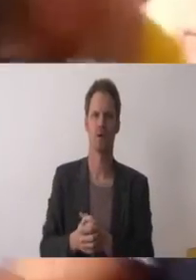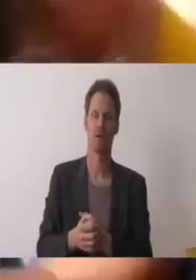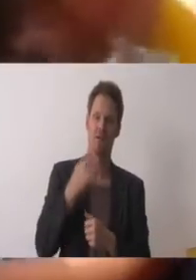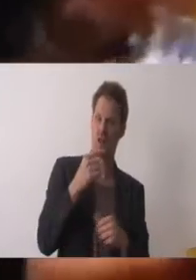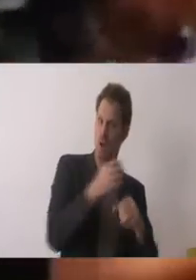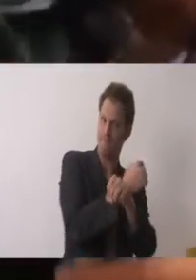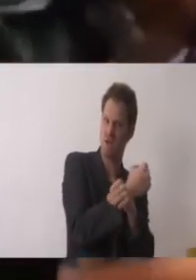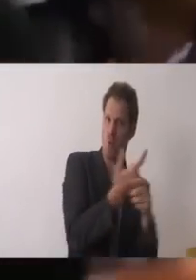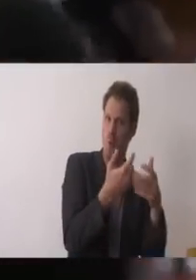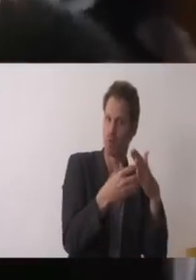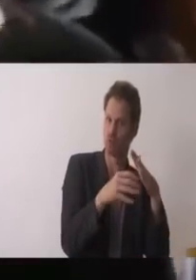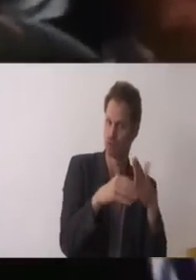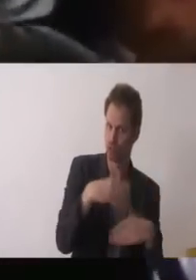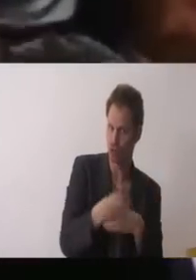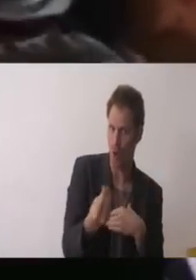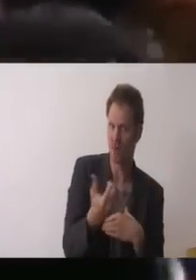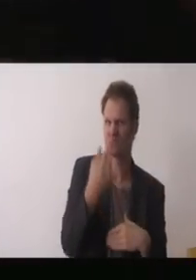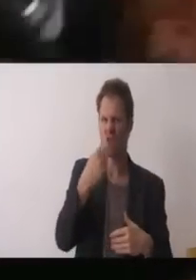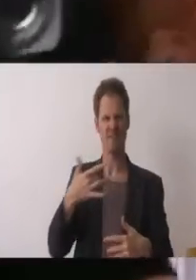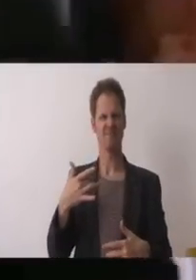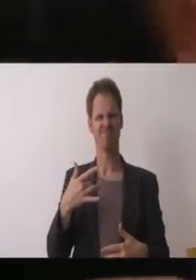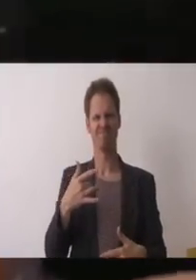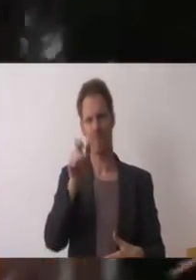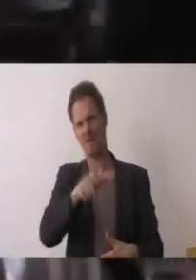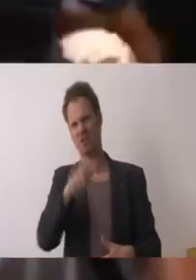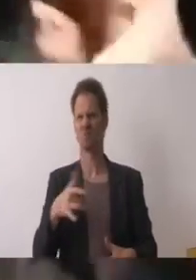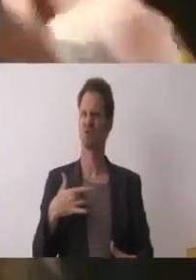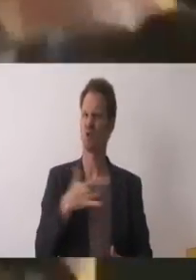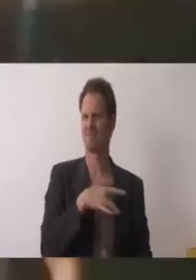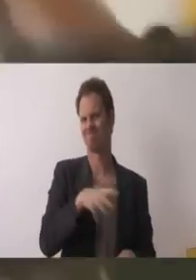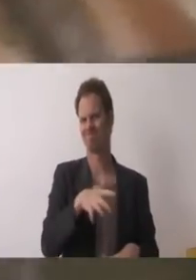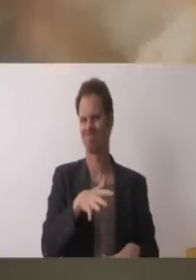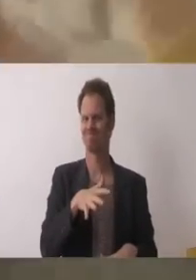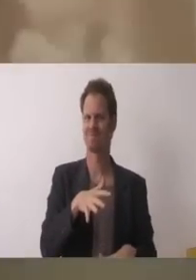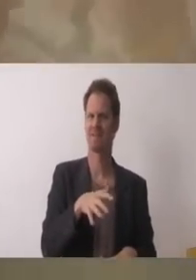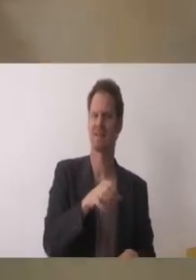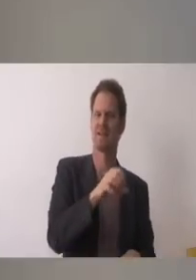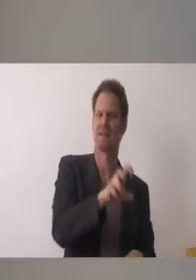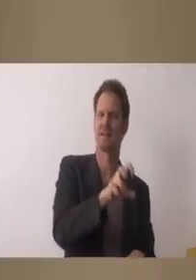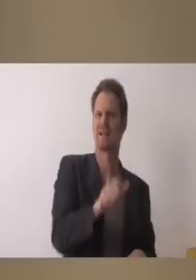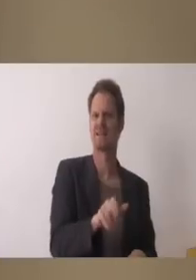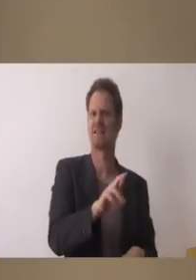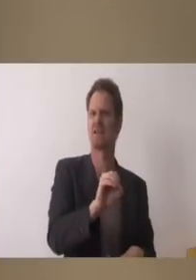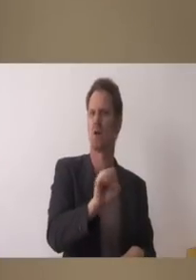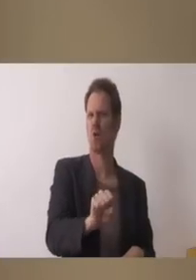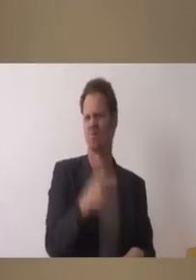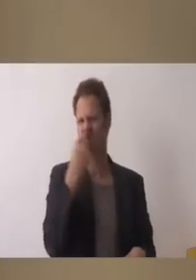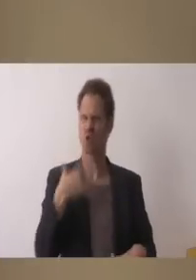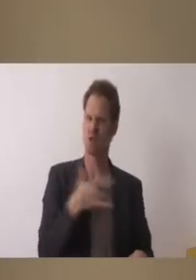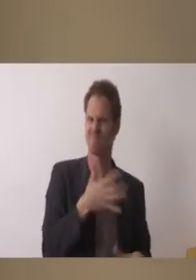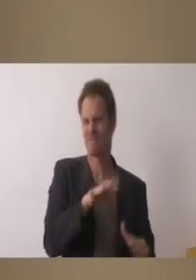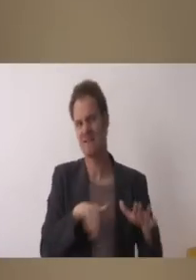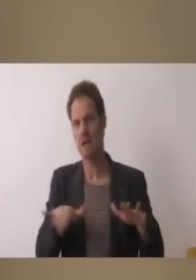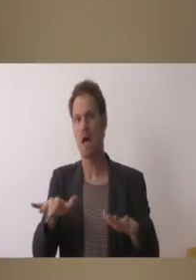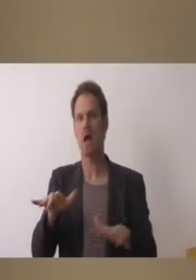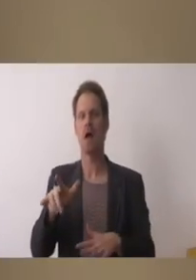17 novembre, pourrait ainsi sortir de prison. Il est apparemment en mauvaise santé. Si Savas Xyros ou n'importe qui d'autre qui a du sang de